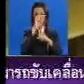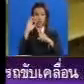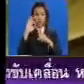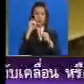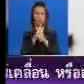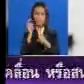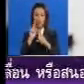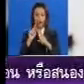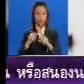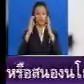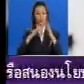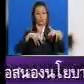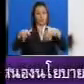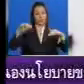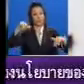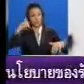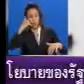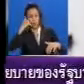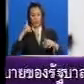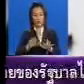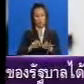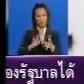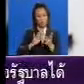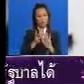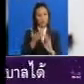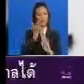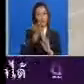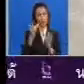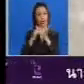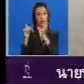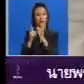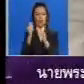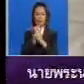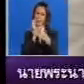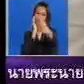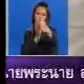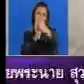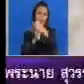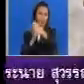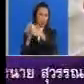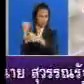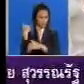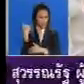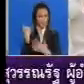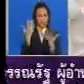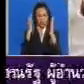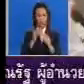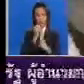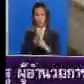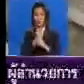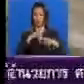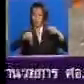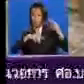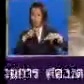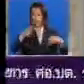สามารถโทรศัพท์หรือใช้อินเทอร์เน็ตติดต่อขอยาต้านไข้หวัดจากทางการได้โดยตรงโดยจะมีเจ้าหน้าที่คอยตรวจสอบอีกทีว่